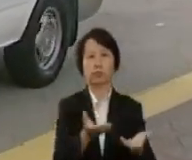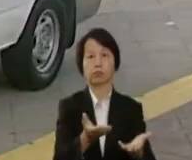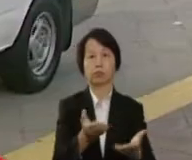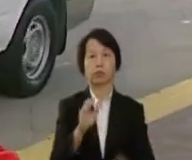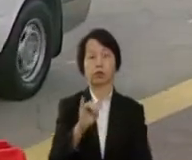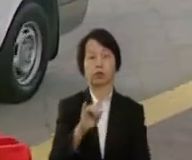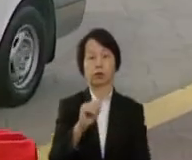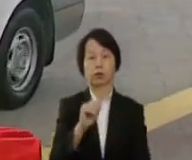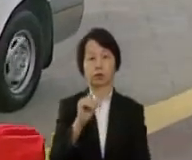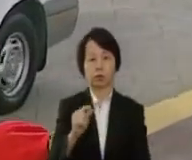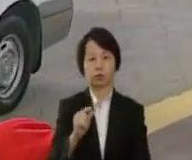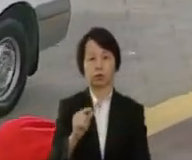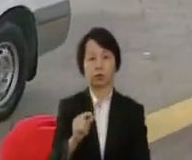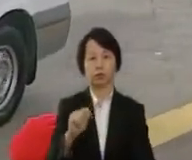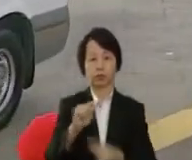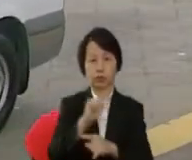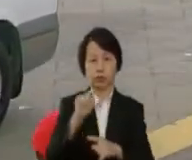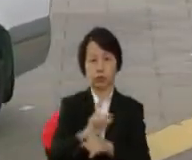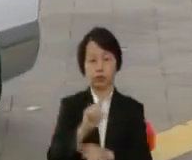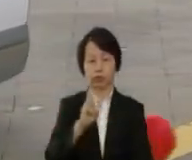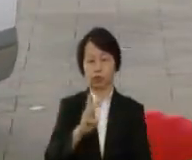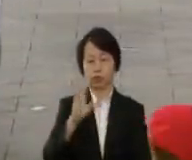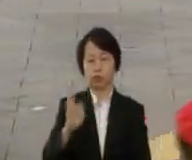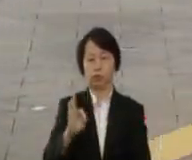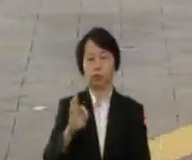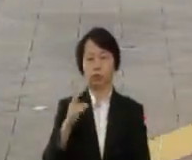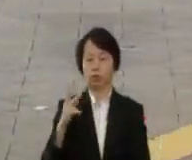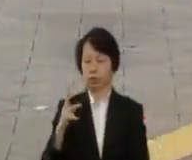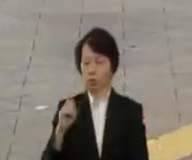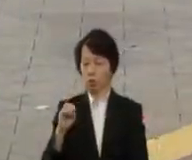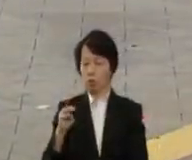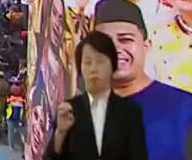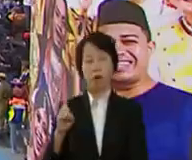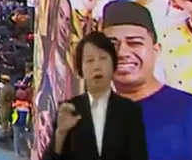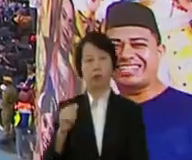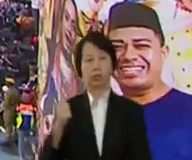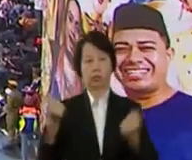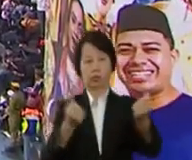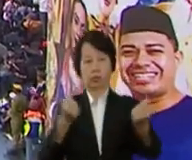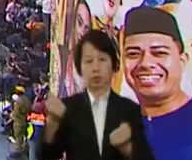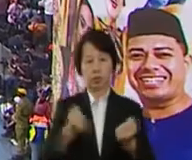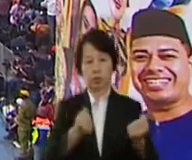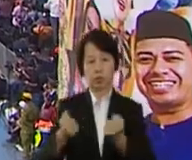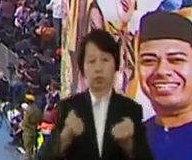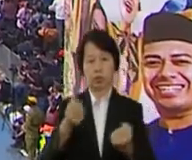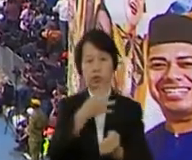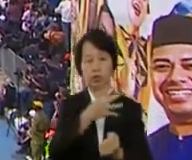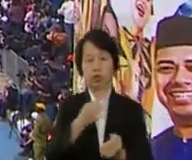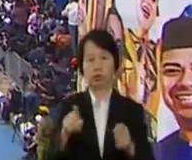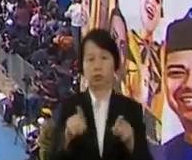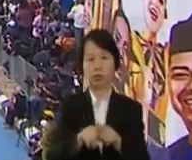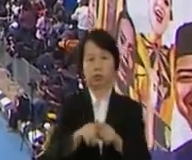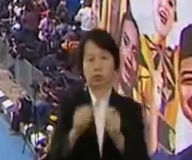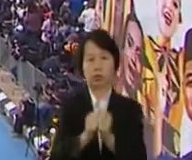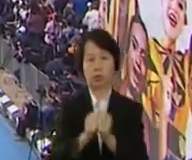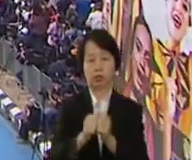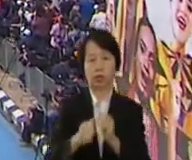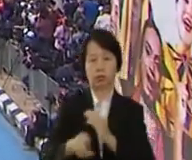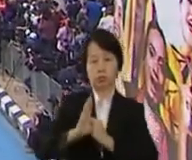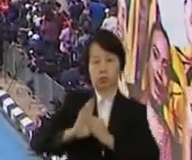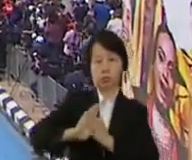IAG JOS digunakan oleh 69 Komando sebagai kenderaan perisai dan juga untuk high